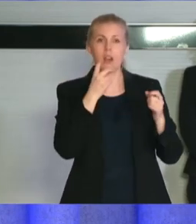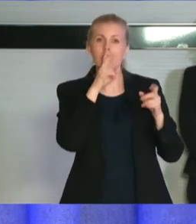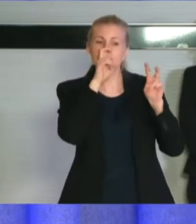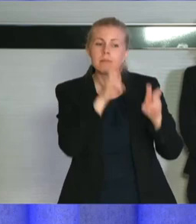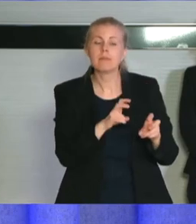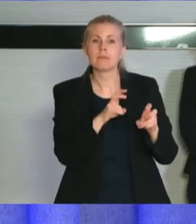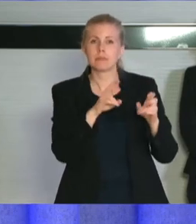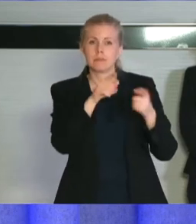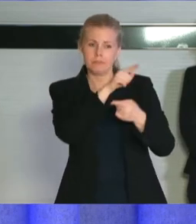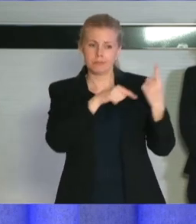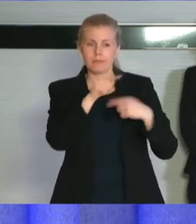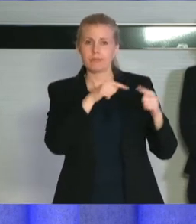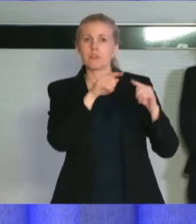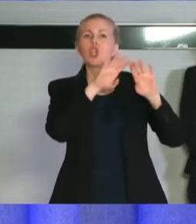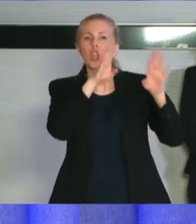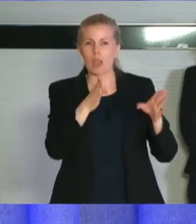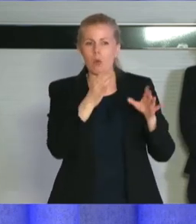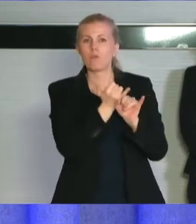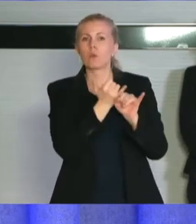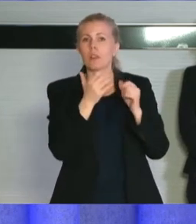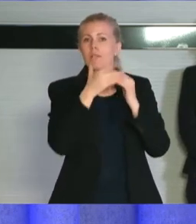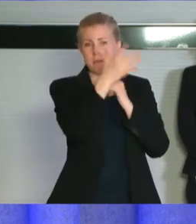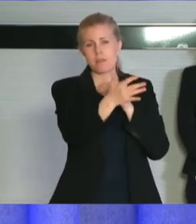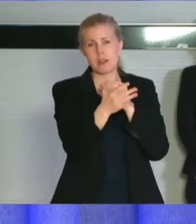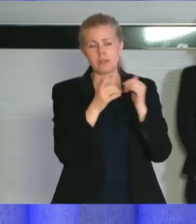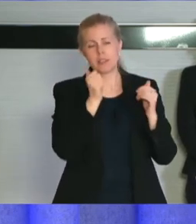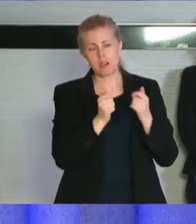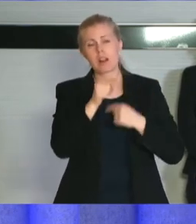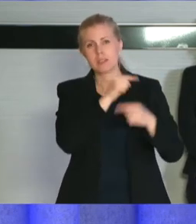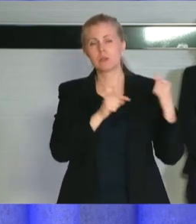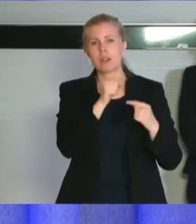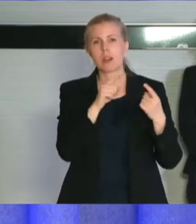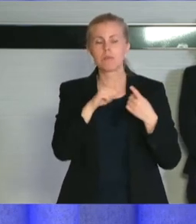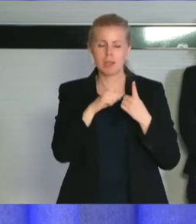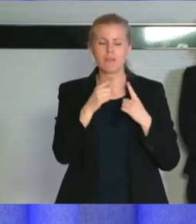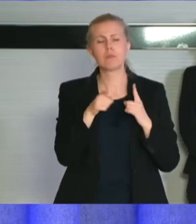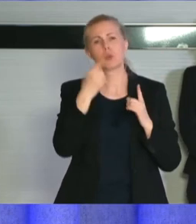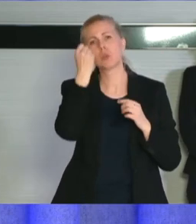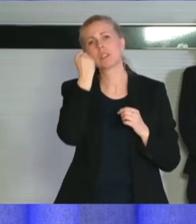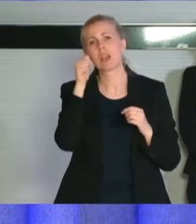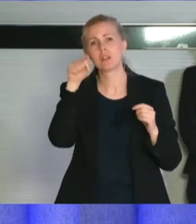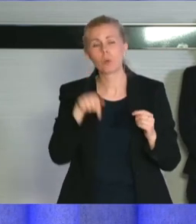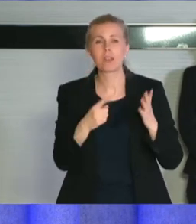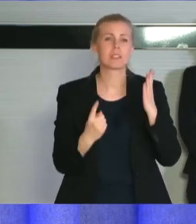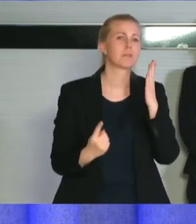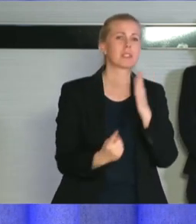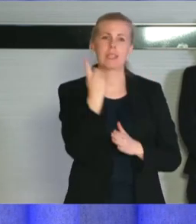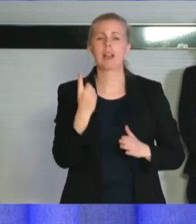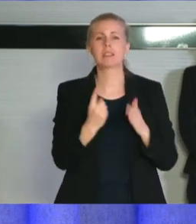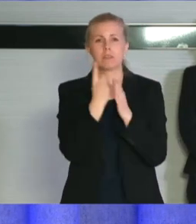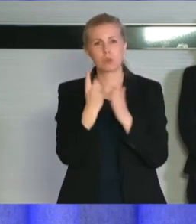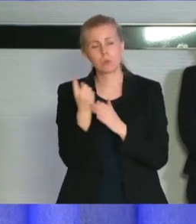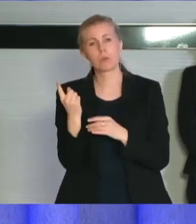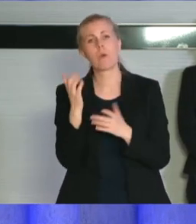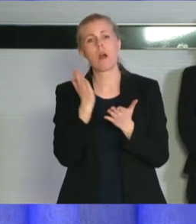blir policyen fremover. Men det er viktig å huske at vi er nå i en helt spesiell situasjon. Og den belastningen